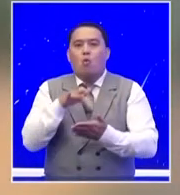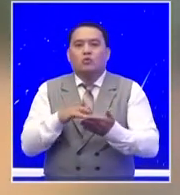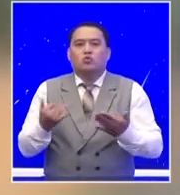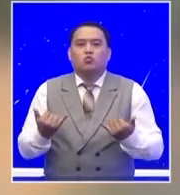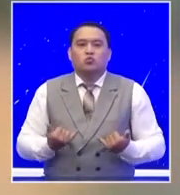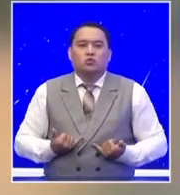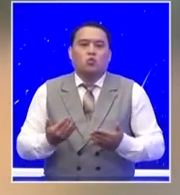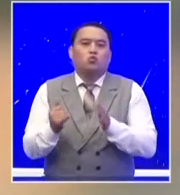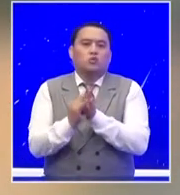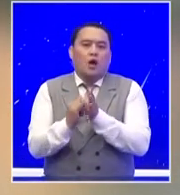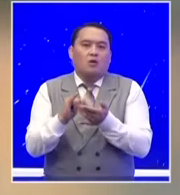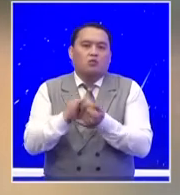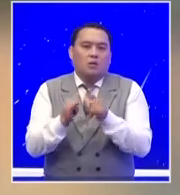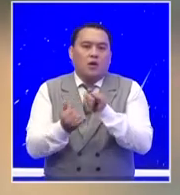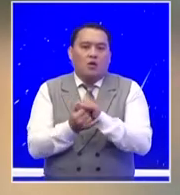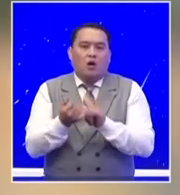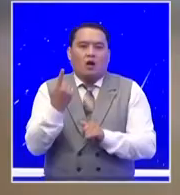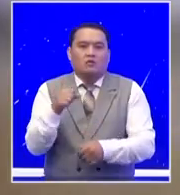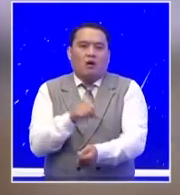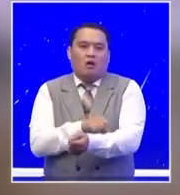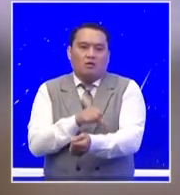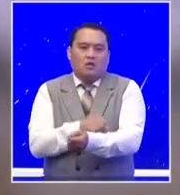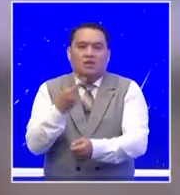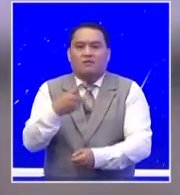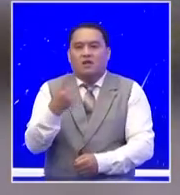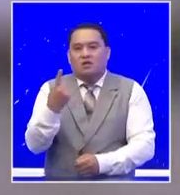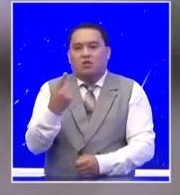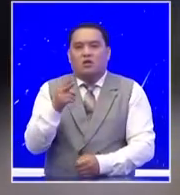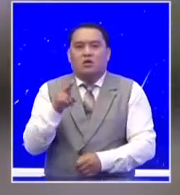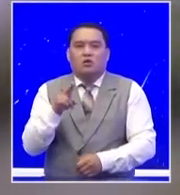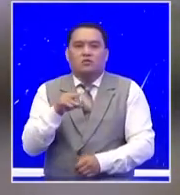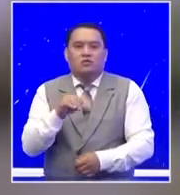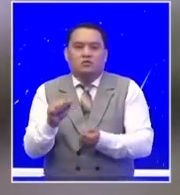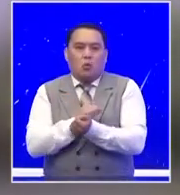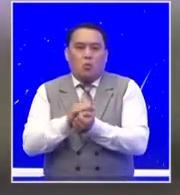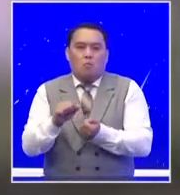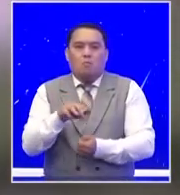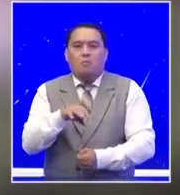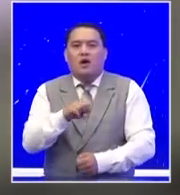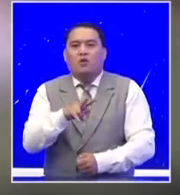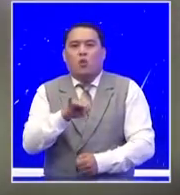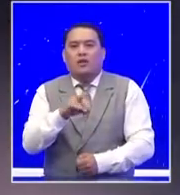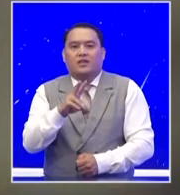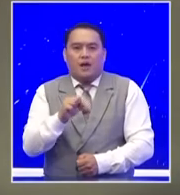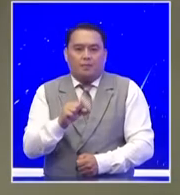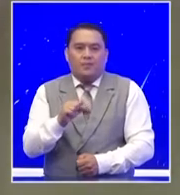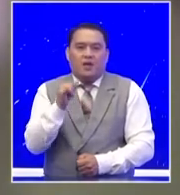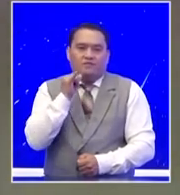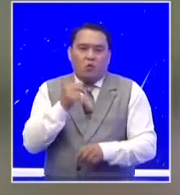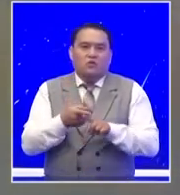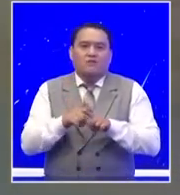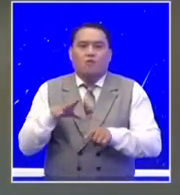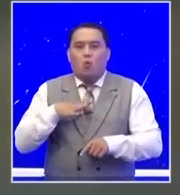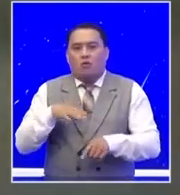Усть-Каменогорск, обнаружено более 1 килограмма гашиша и более 21,5 килограммов высушенной марихуаны.